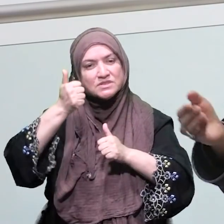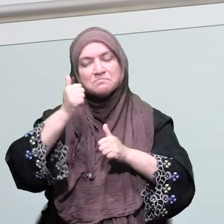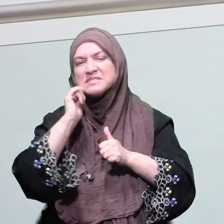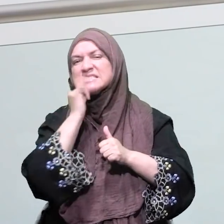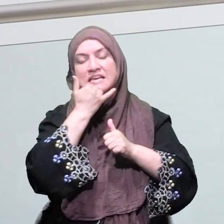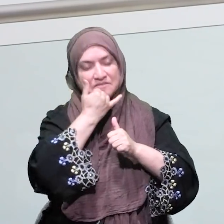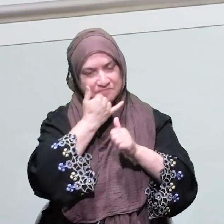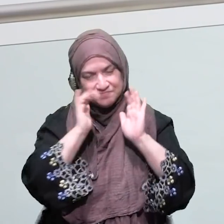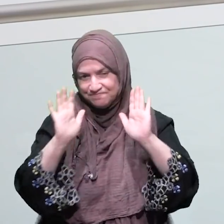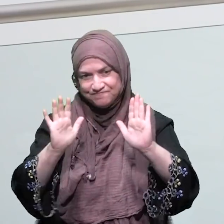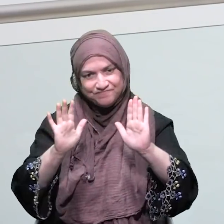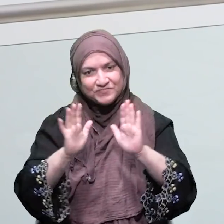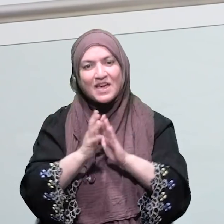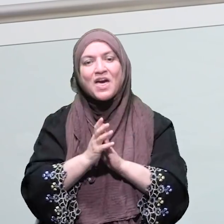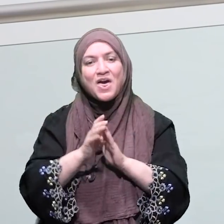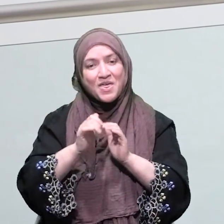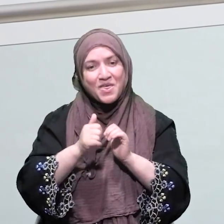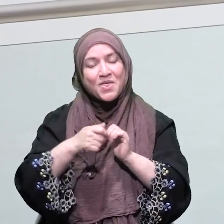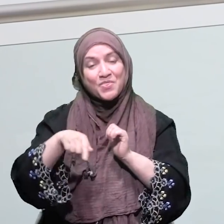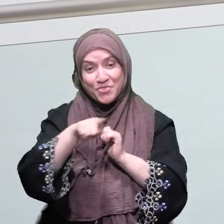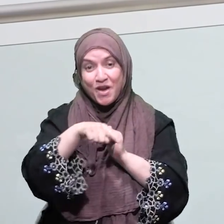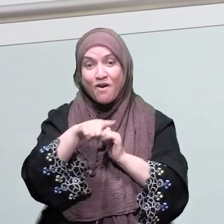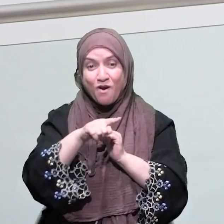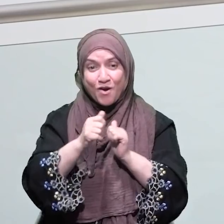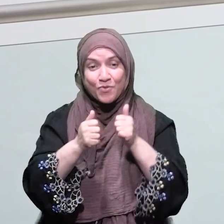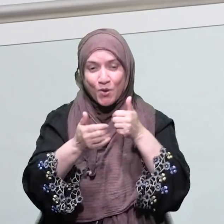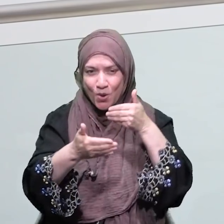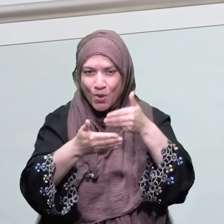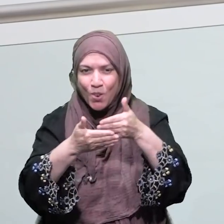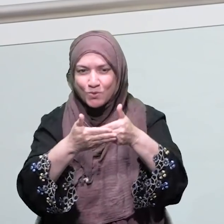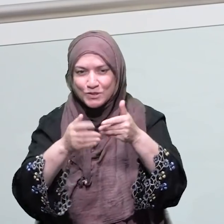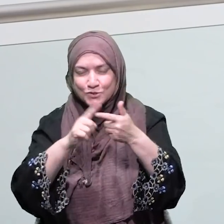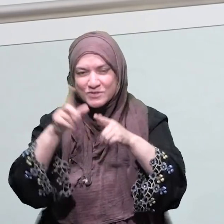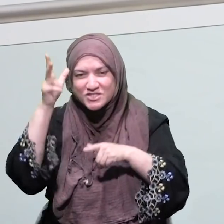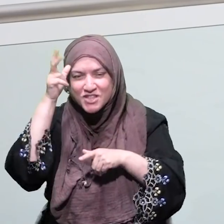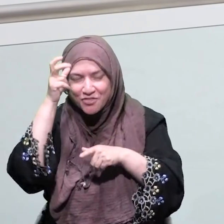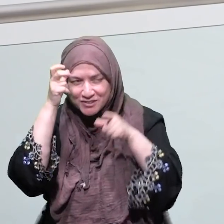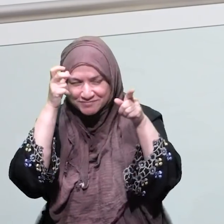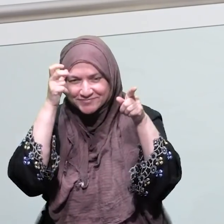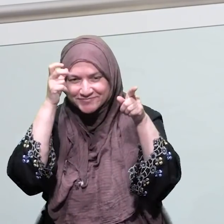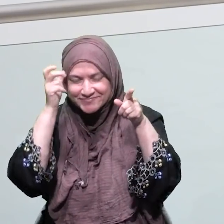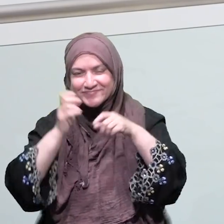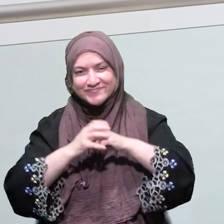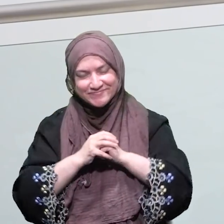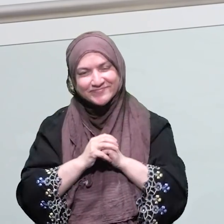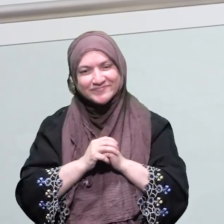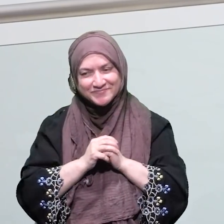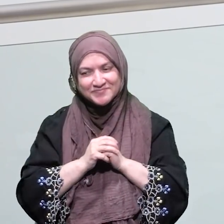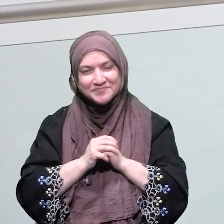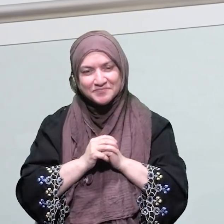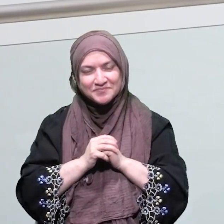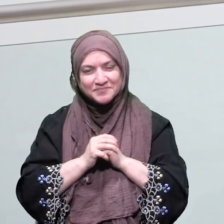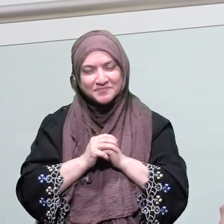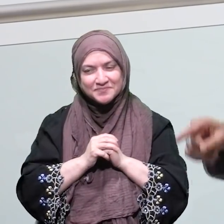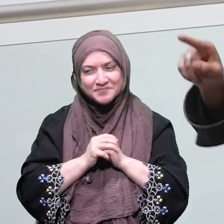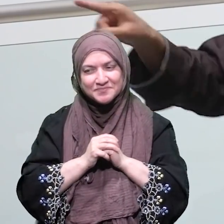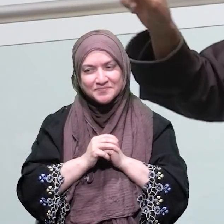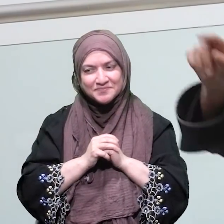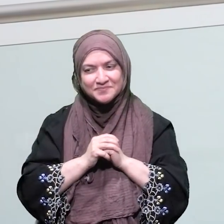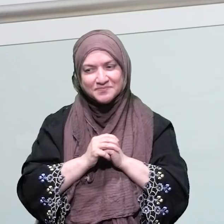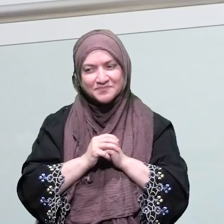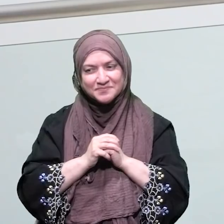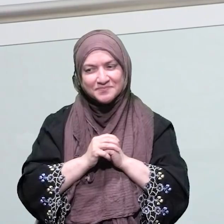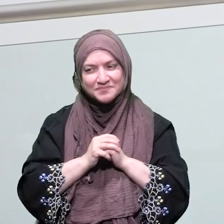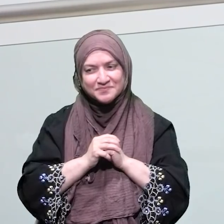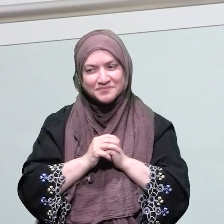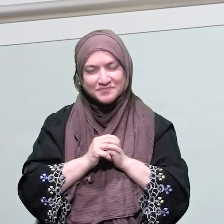starts to say, he says, tell me what you all did. يَجِيءُ أَحَدُهُمْ فَيَقُولُ فَعَلْتُ كَذَا وَكَذَا. So one of them says, I did this